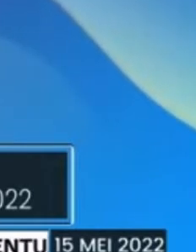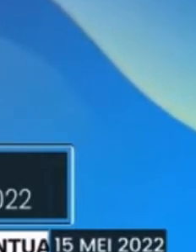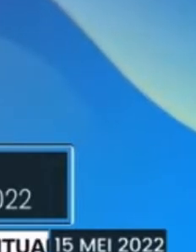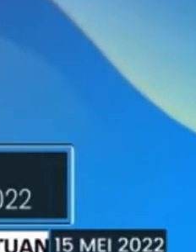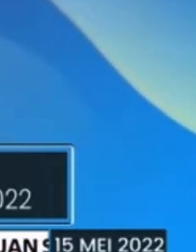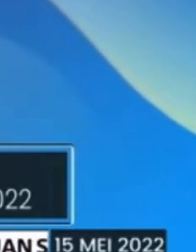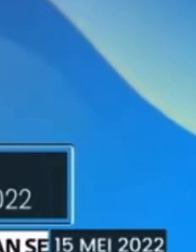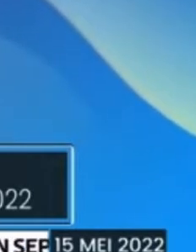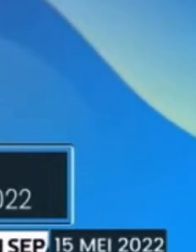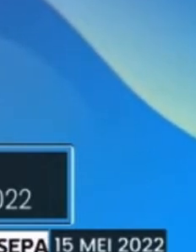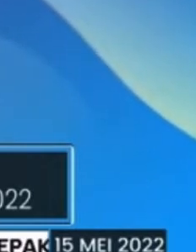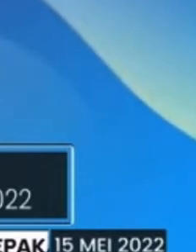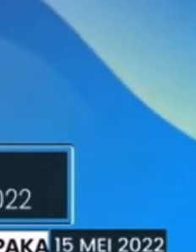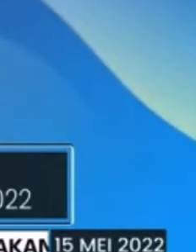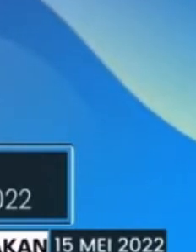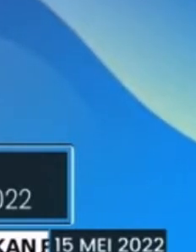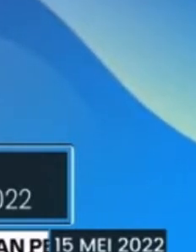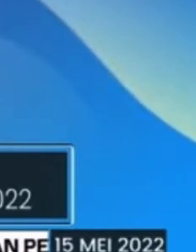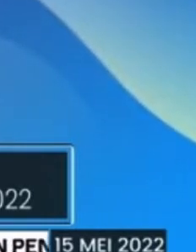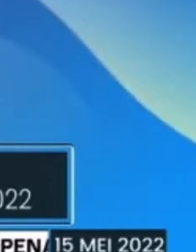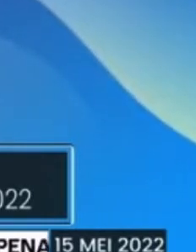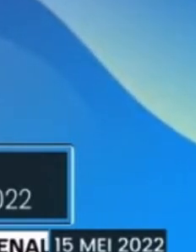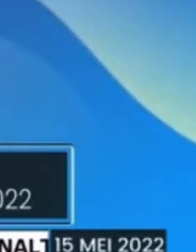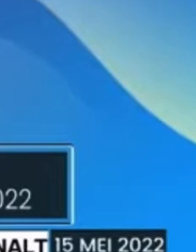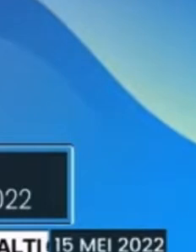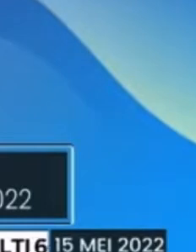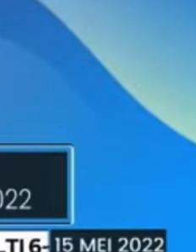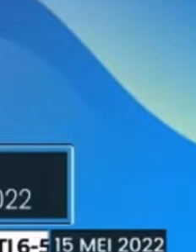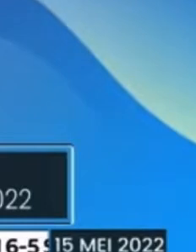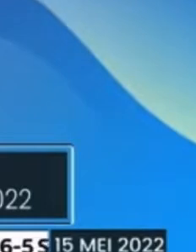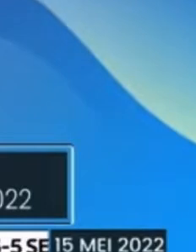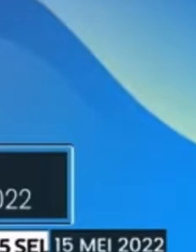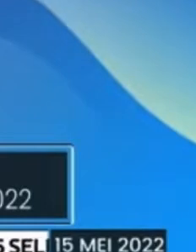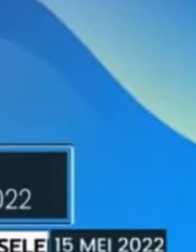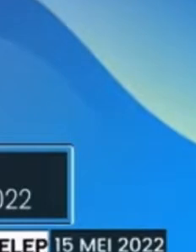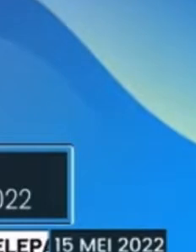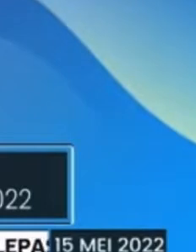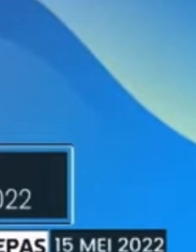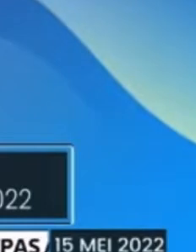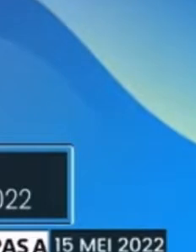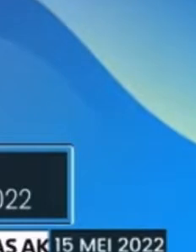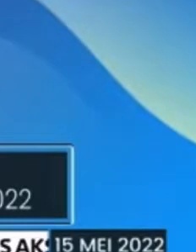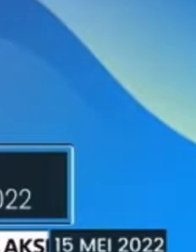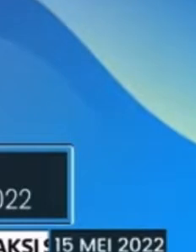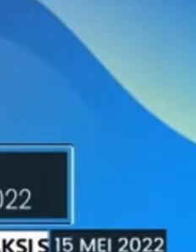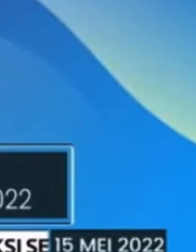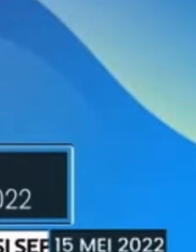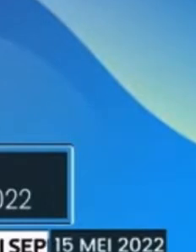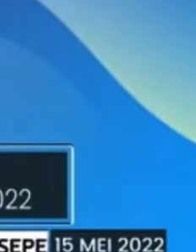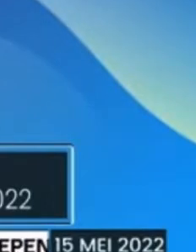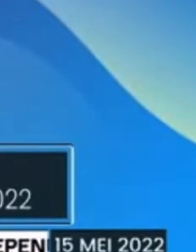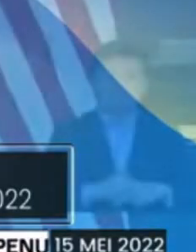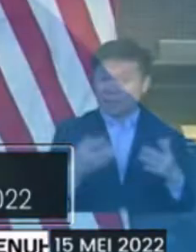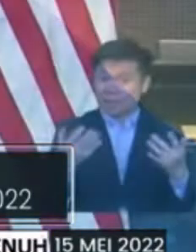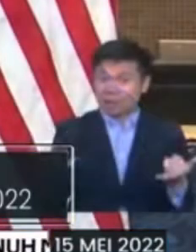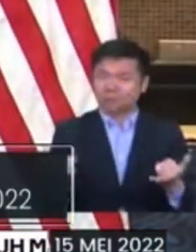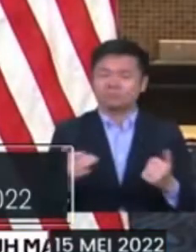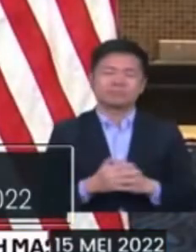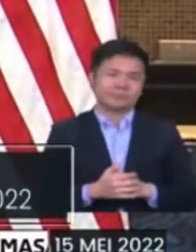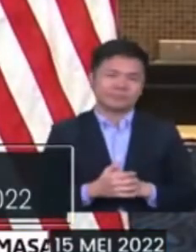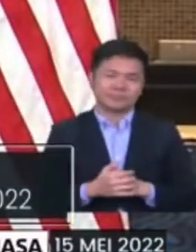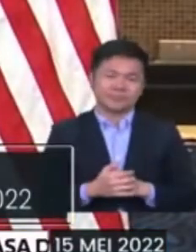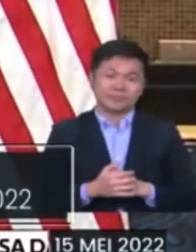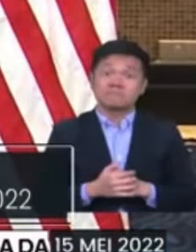karismatik icon belia kelestarian alam icon periode Techno dan icon Black influence media sosial